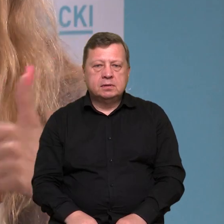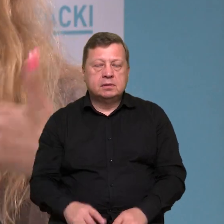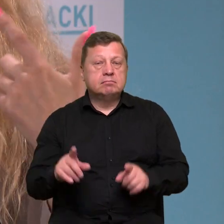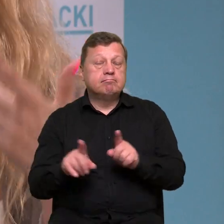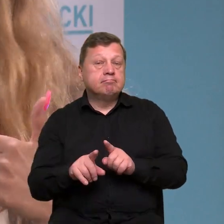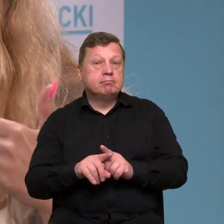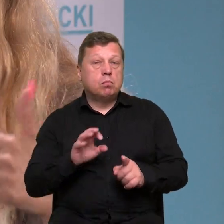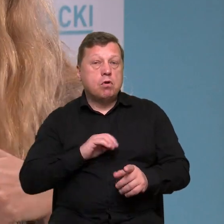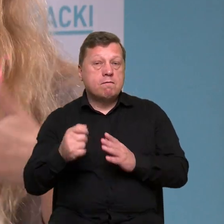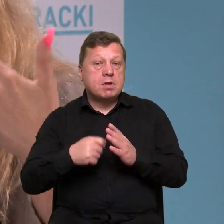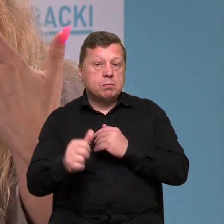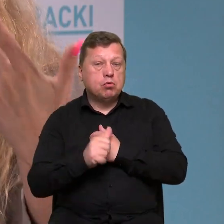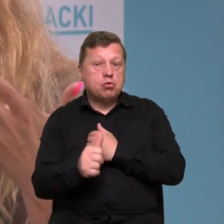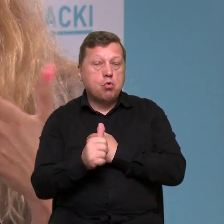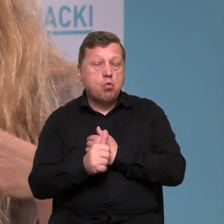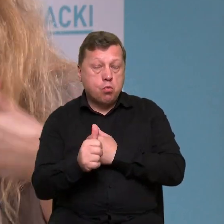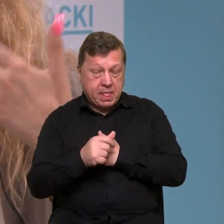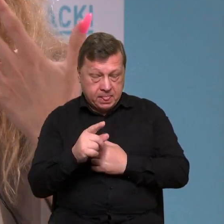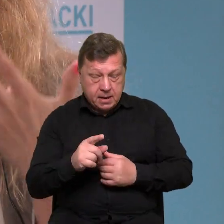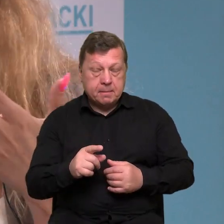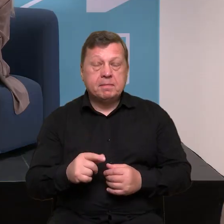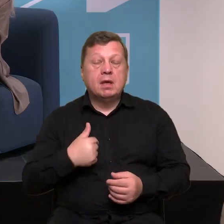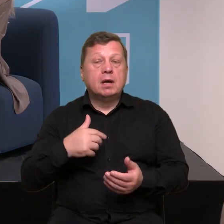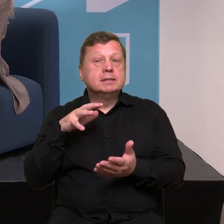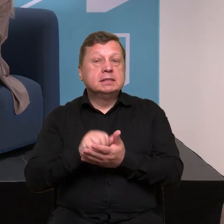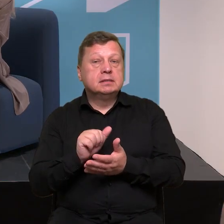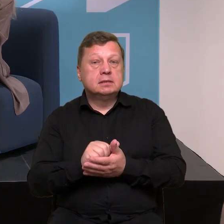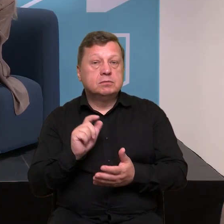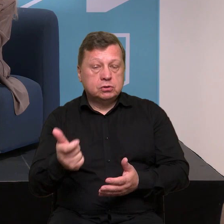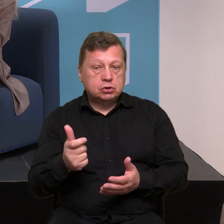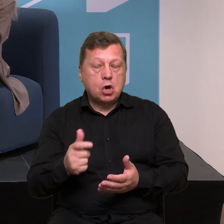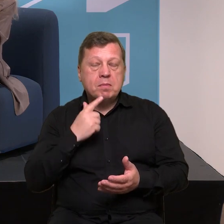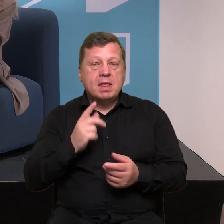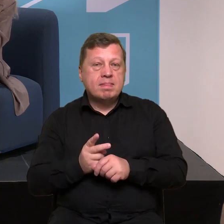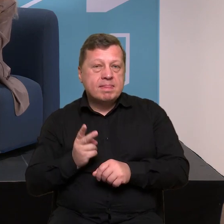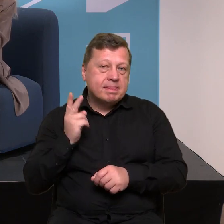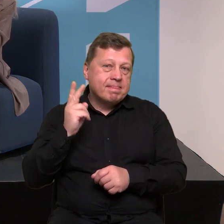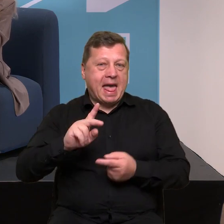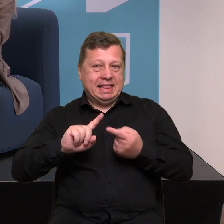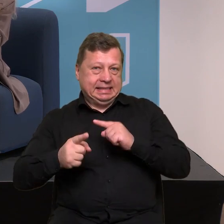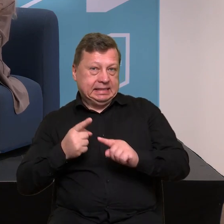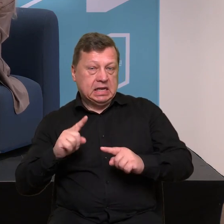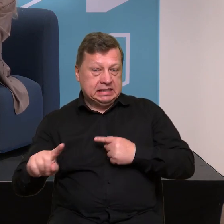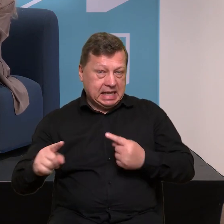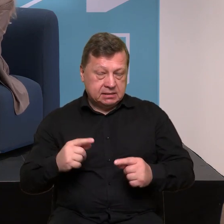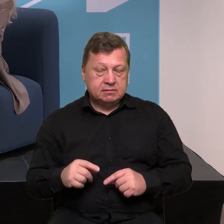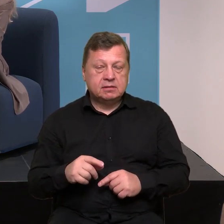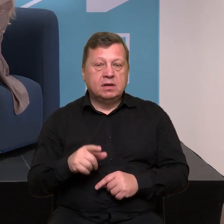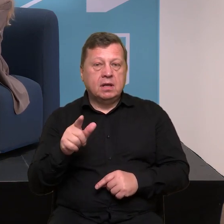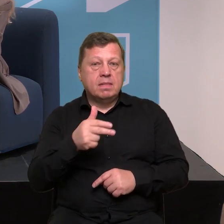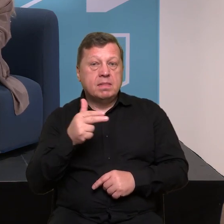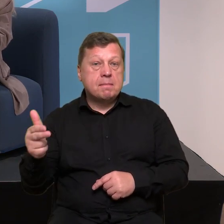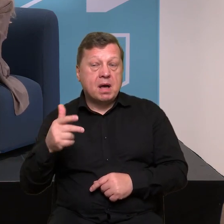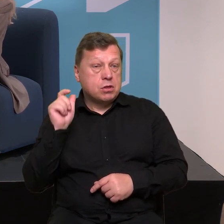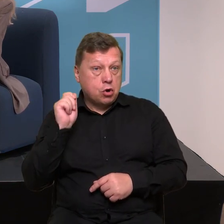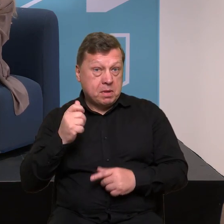Również w moich filmach dokumentalnych zajmuję się nadstylizacją i jak ktoś chce powiedzieć tematy